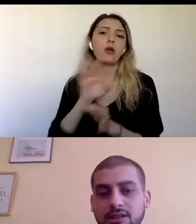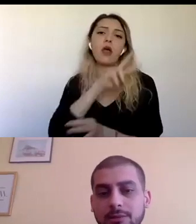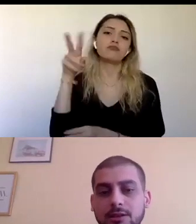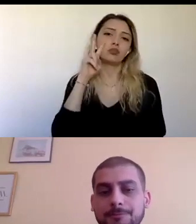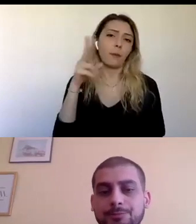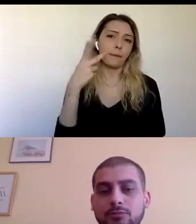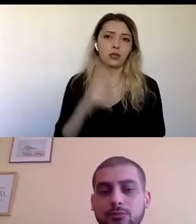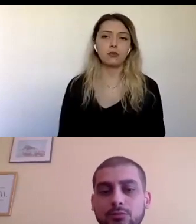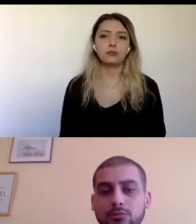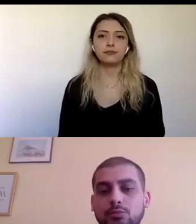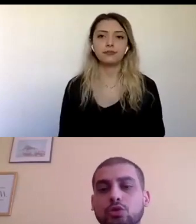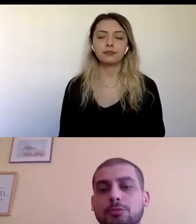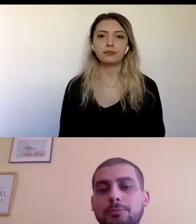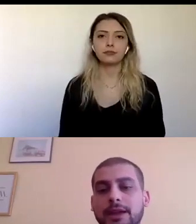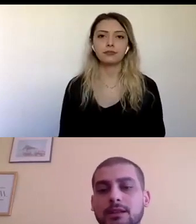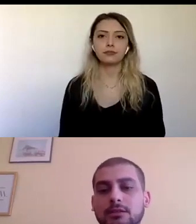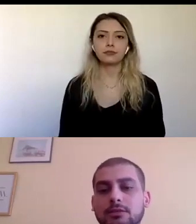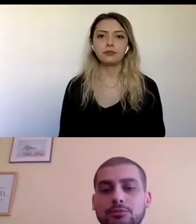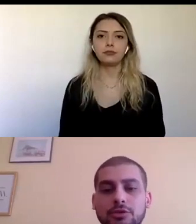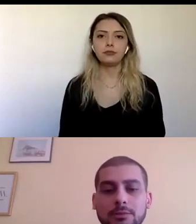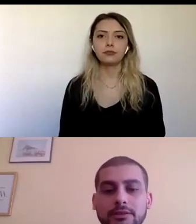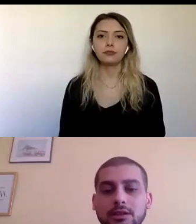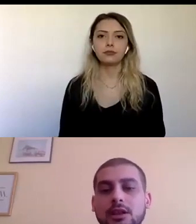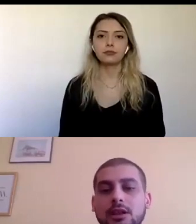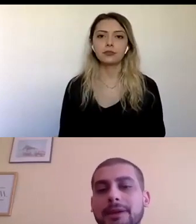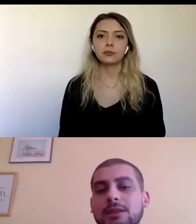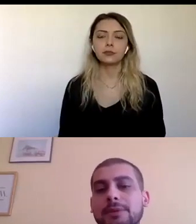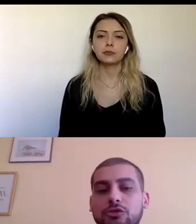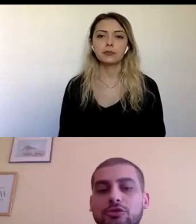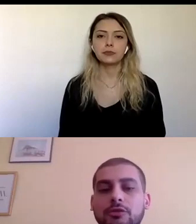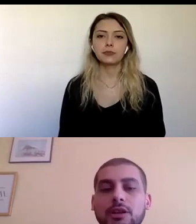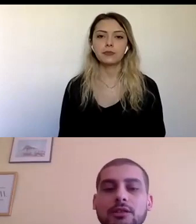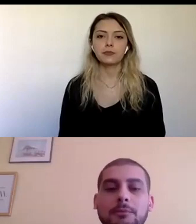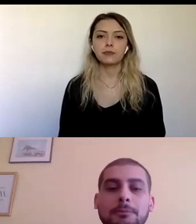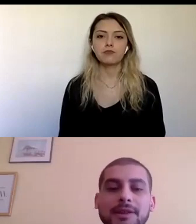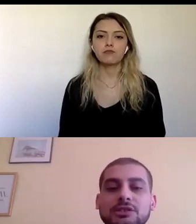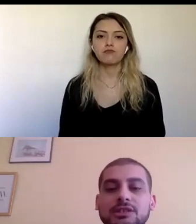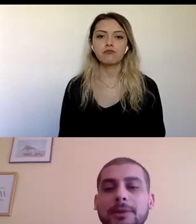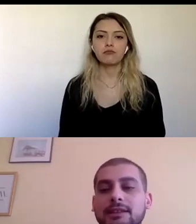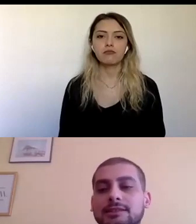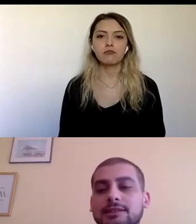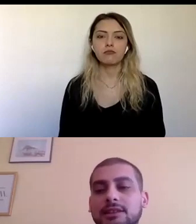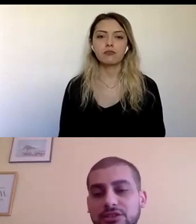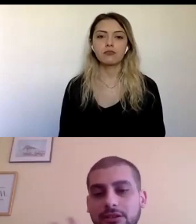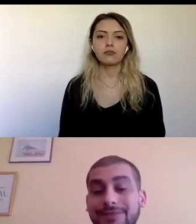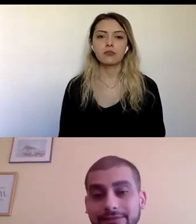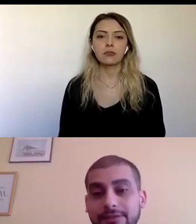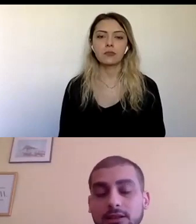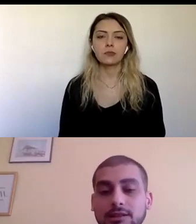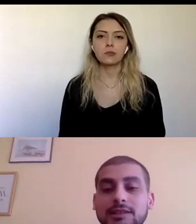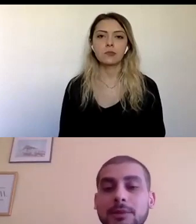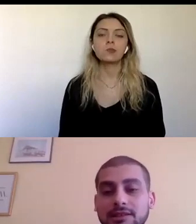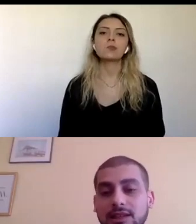Aynı zamanda bu mail programları belli bir süre sonra mesajınızı, mailinizi karşı taraftan